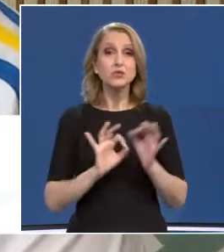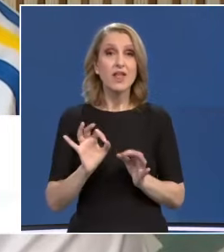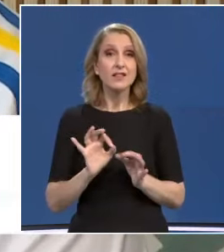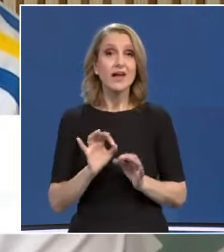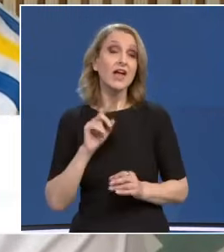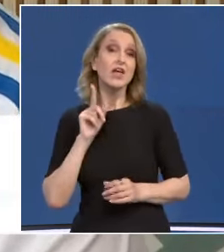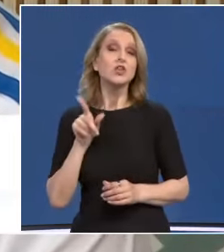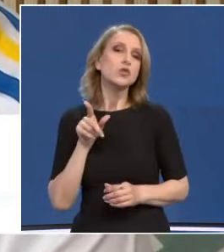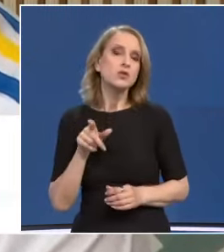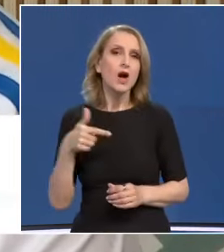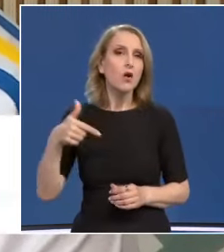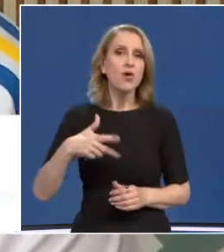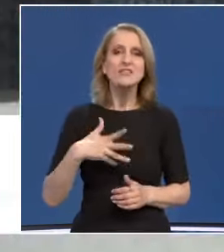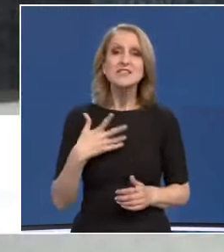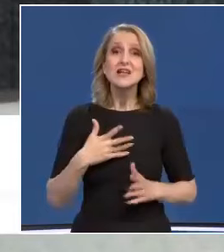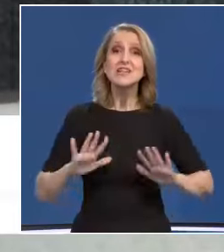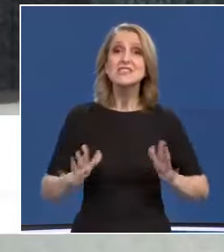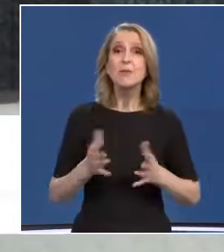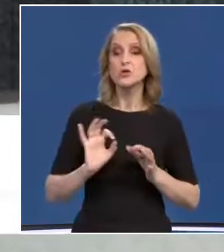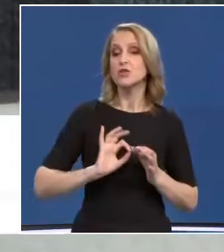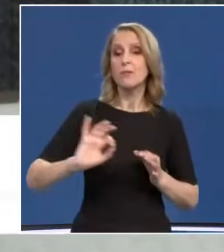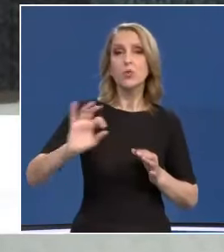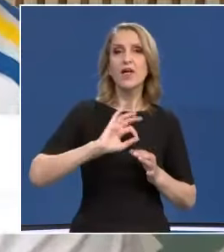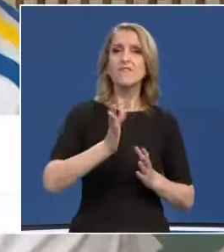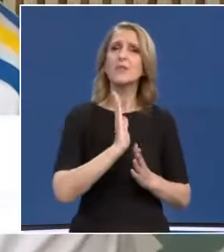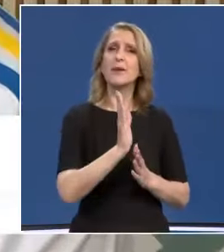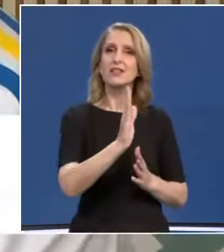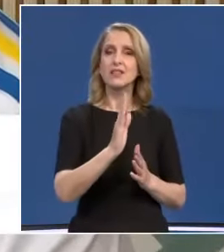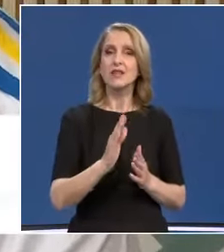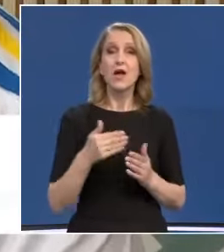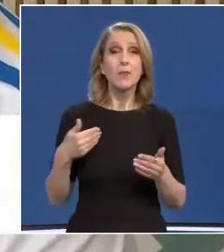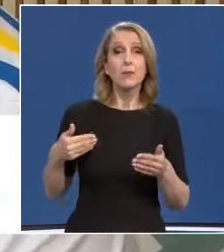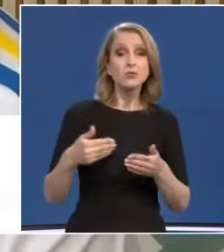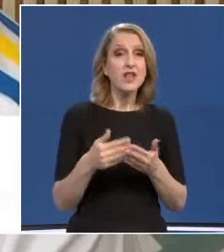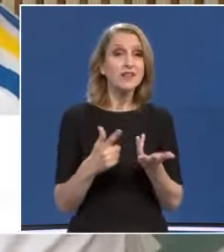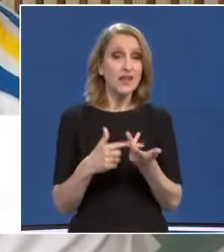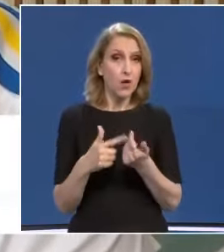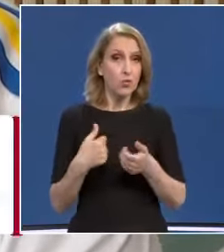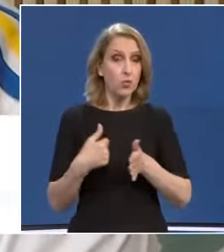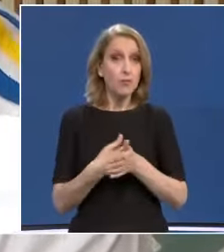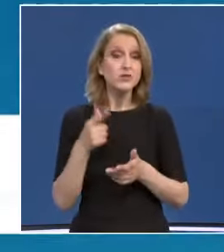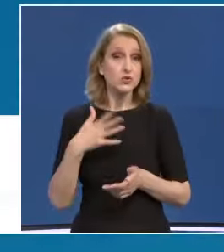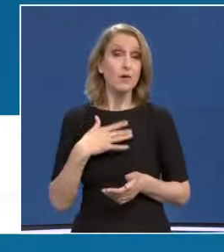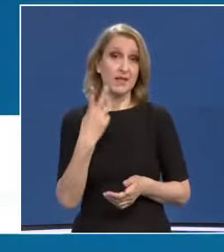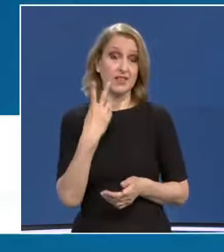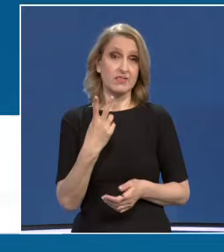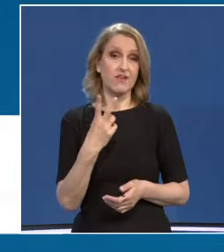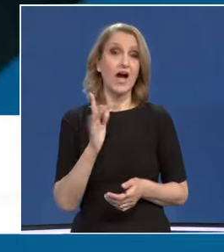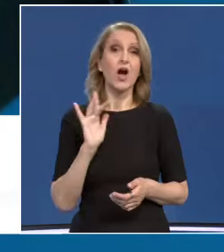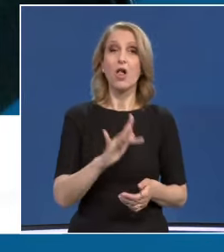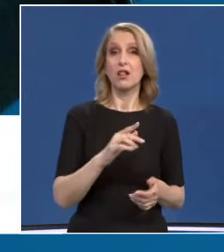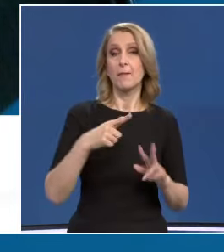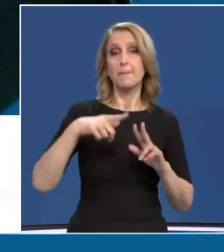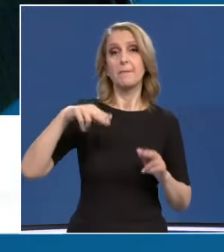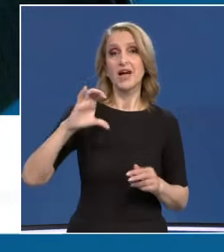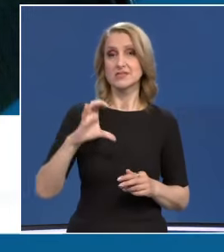иска да започне да подава все повече напред. В последните няколко мача той дори има 2 голови паса. Менеджерът на